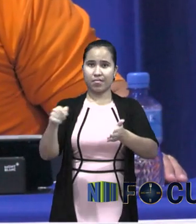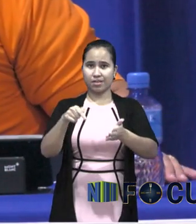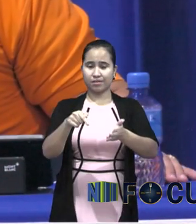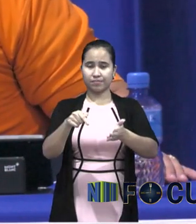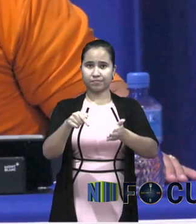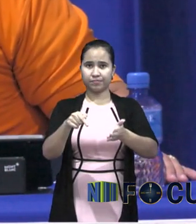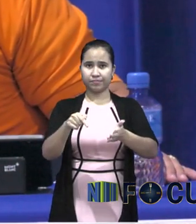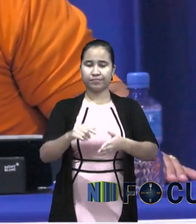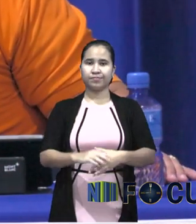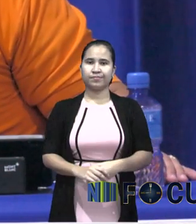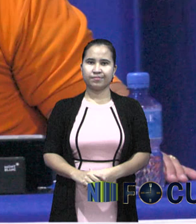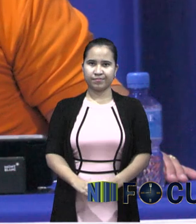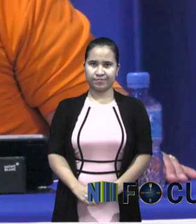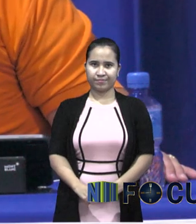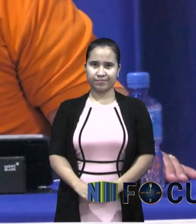de